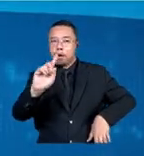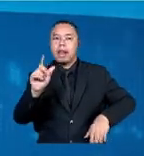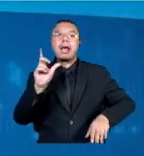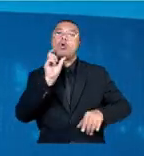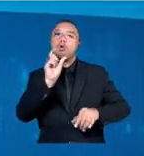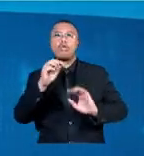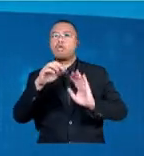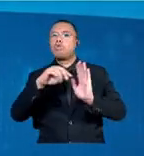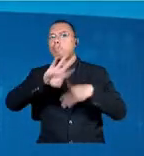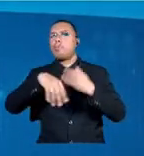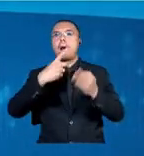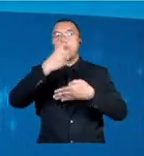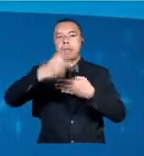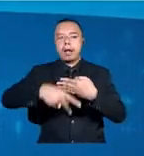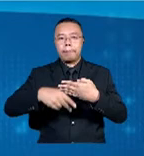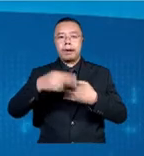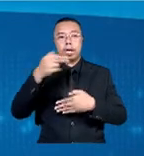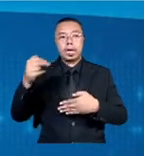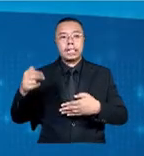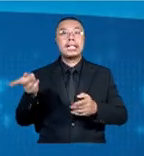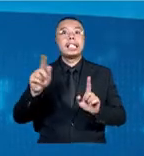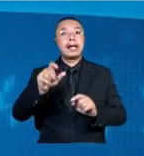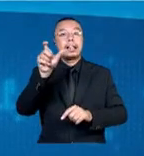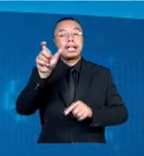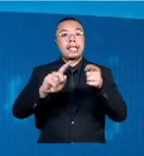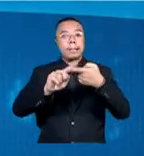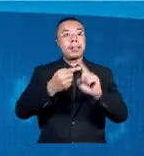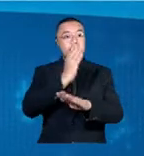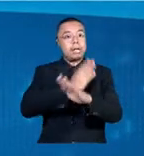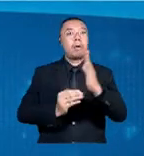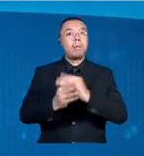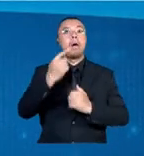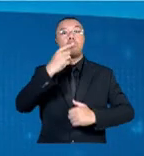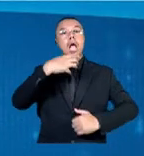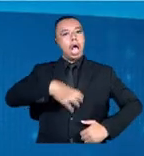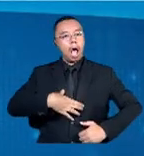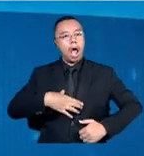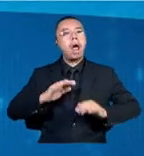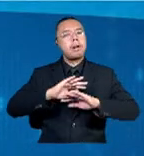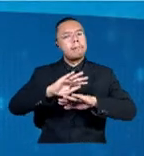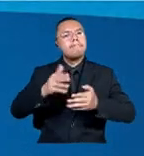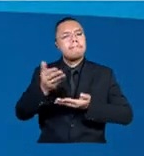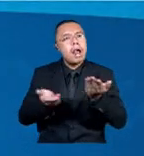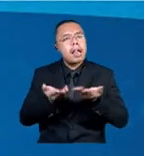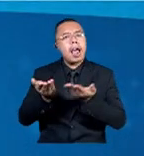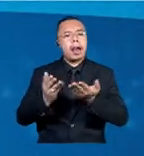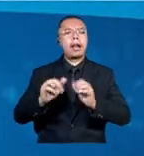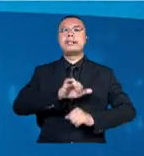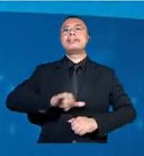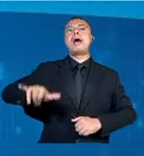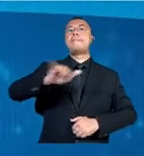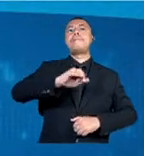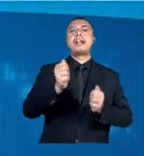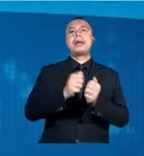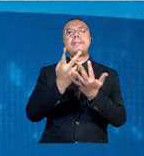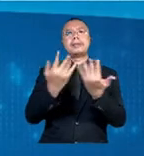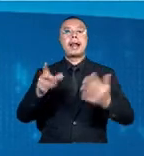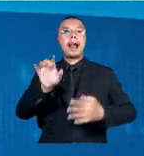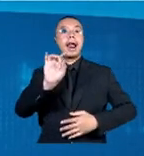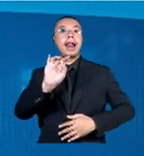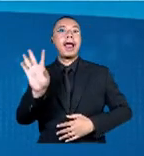dalam program apapun. Jadi, penyandang disabilitas mendapatkan hak dan perlakuan yang sama dengan masyarakat lainnya.